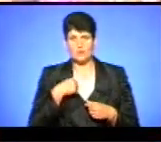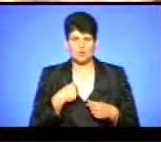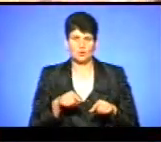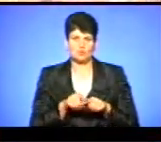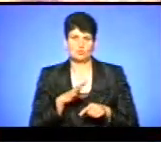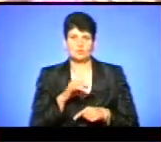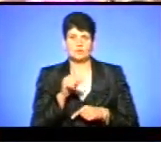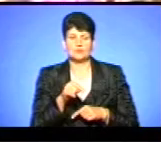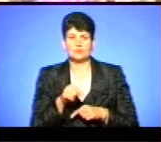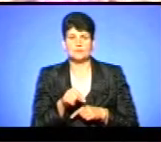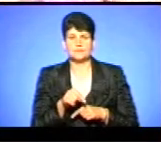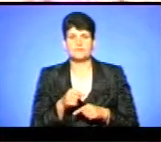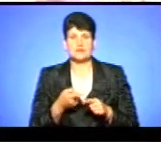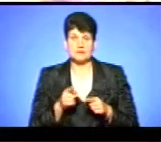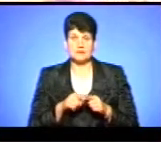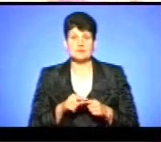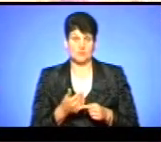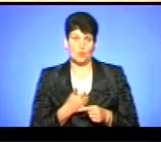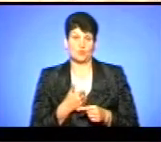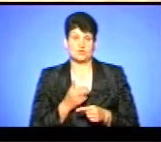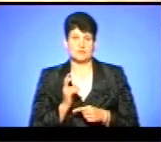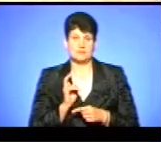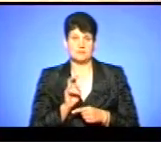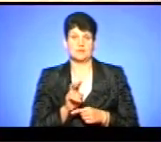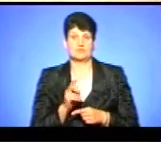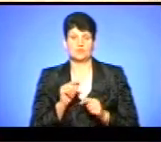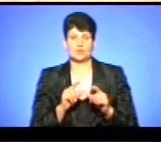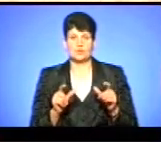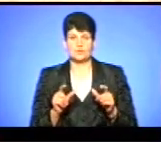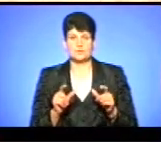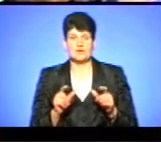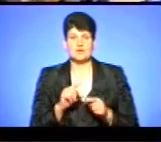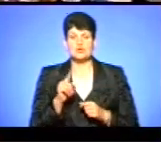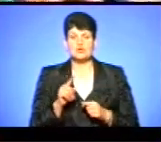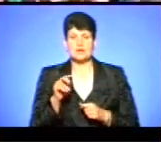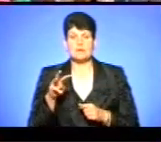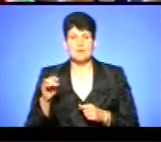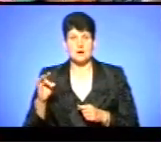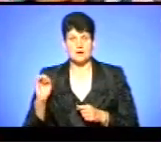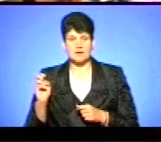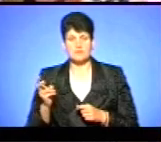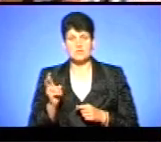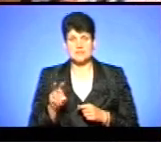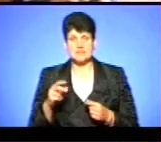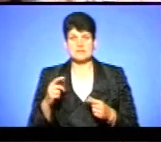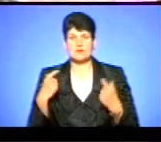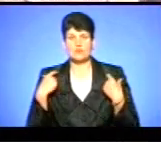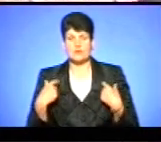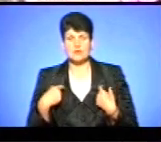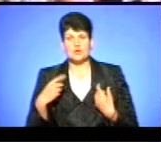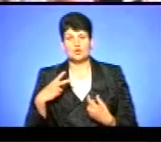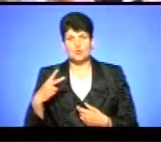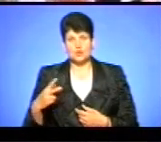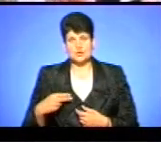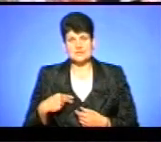З таким портфелем хочеться йти до школи. Зоряна Марків прийшла за портфеликом для донечки Тетянки. Для